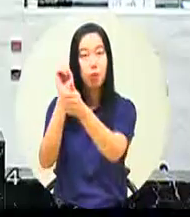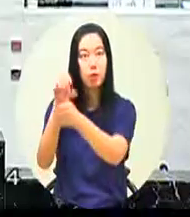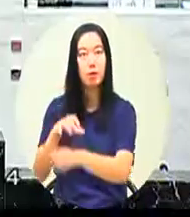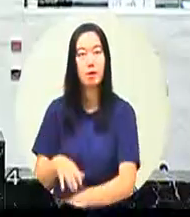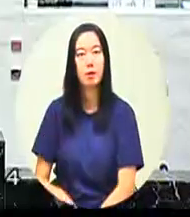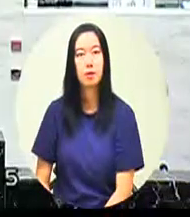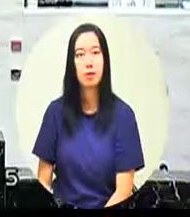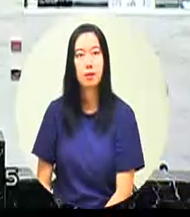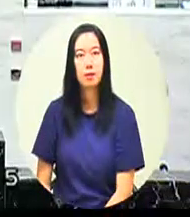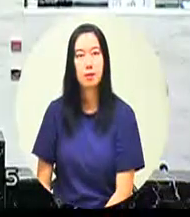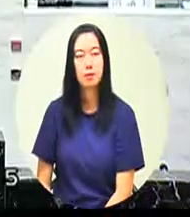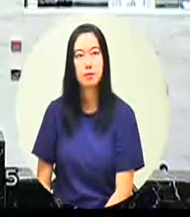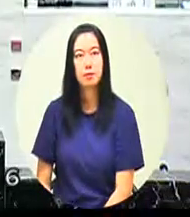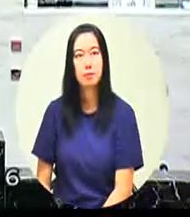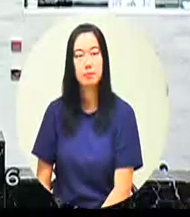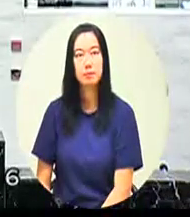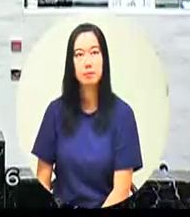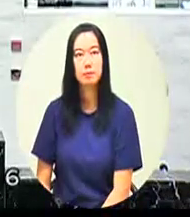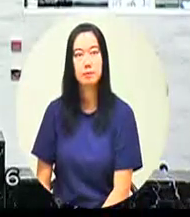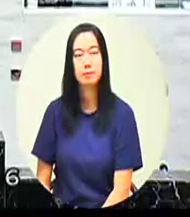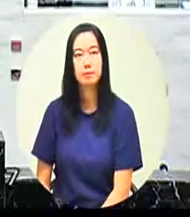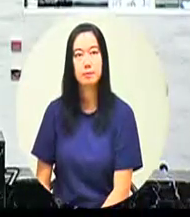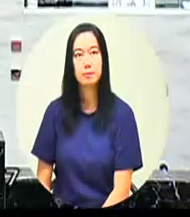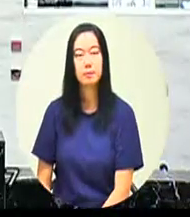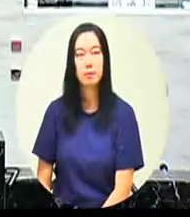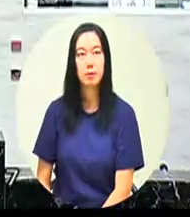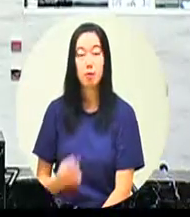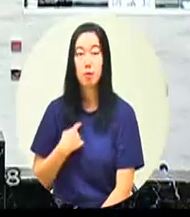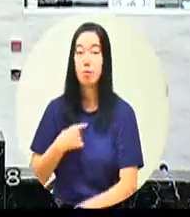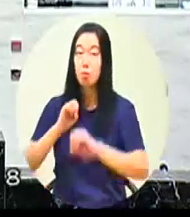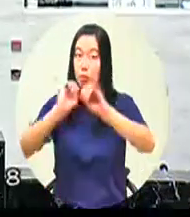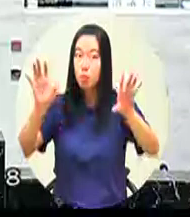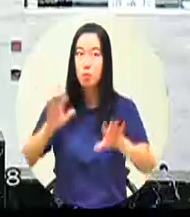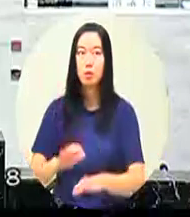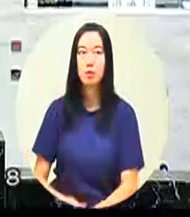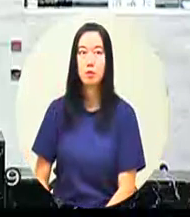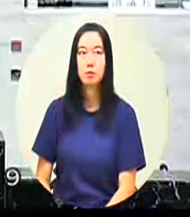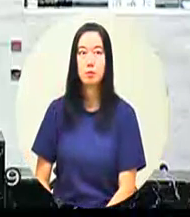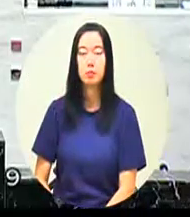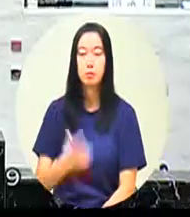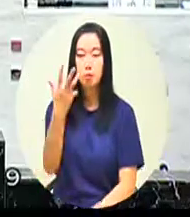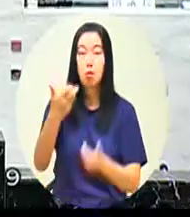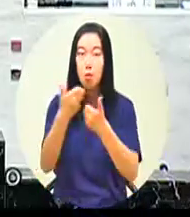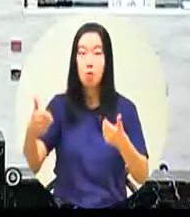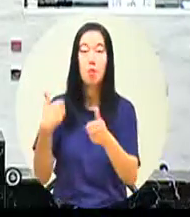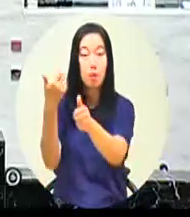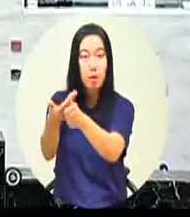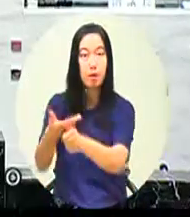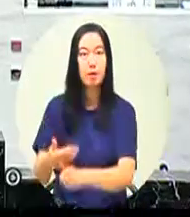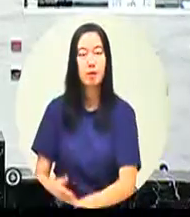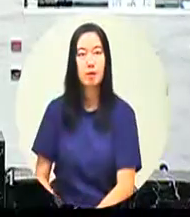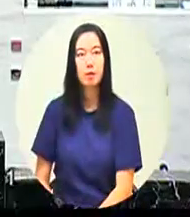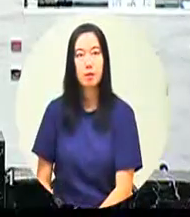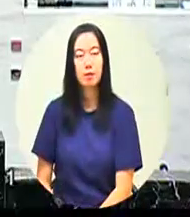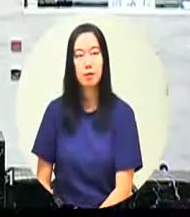位，先把那个哈，停掉。 对对，我知道，没关系，三位时间哈，再给8分钟好了啦，再